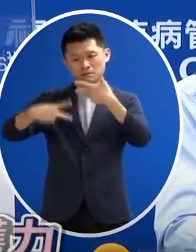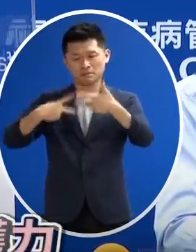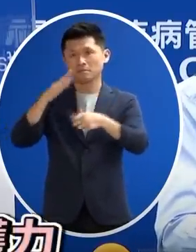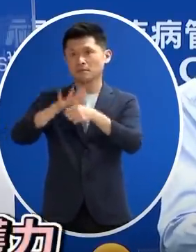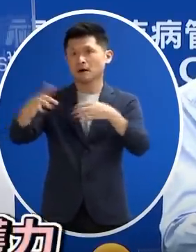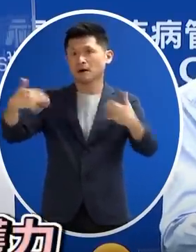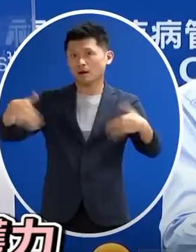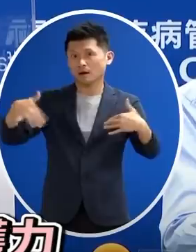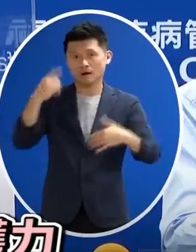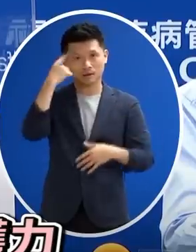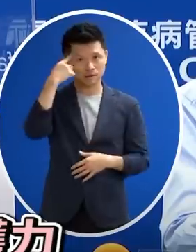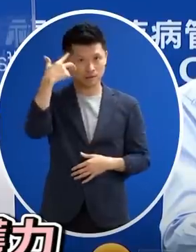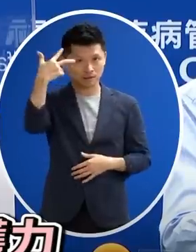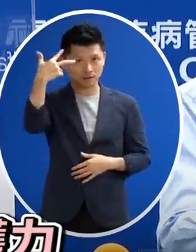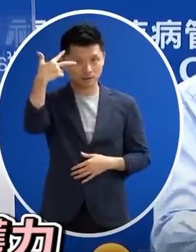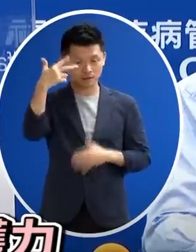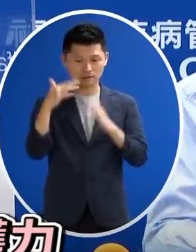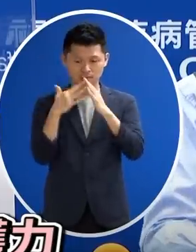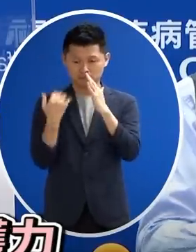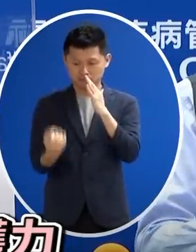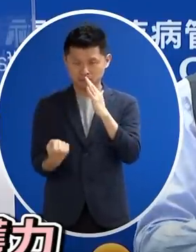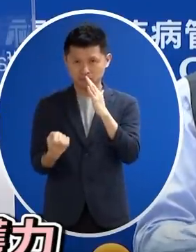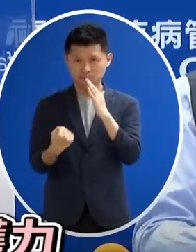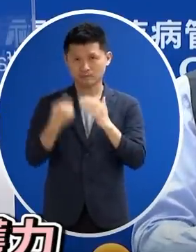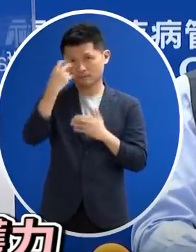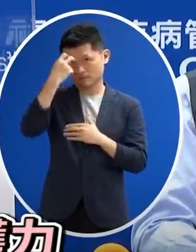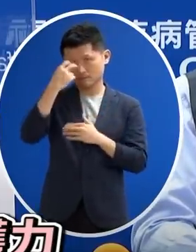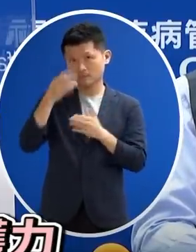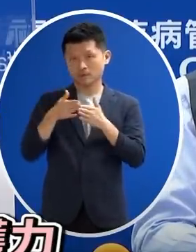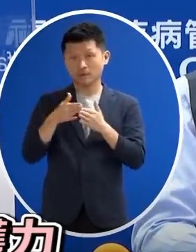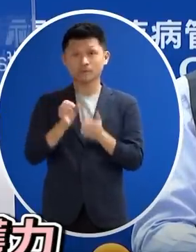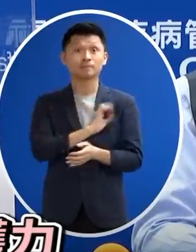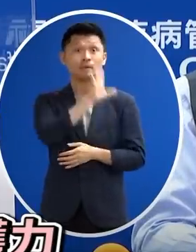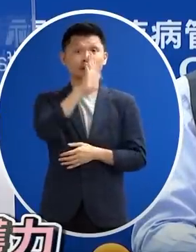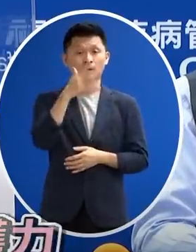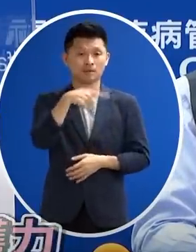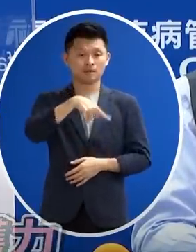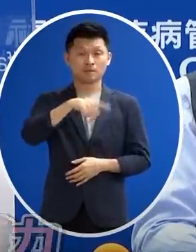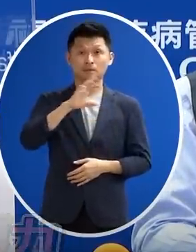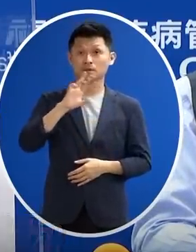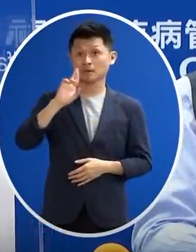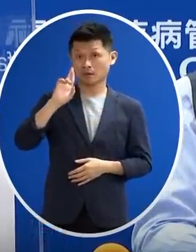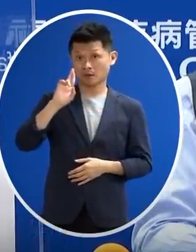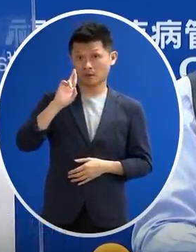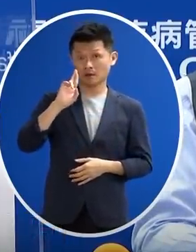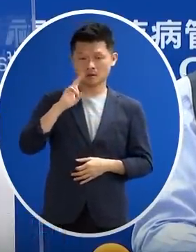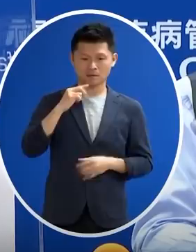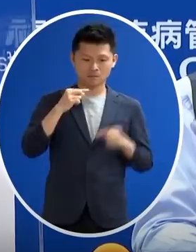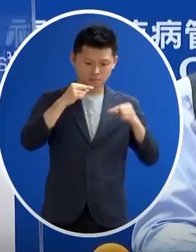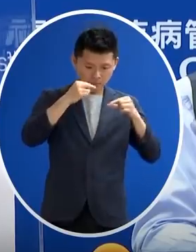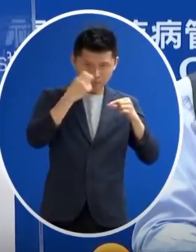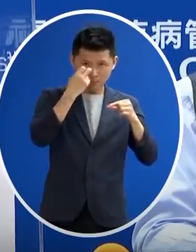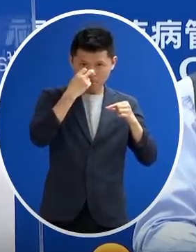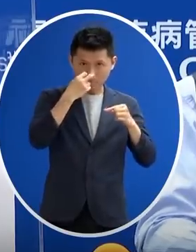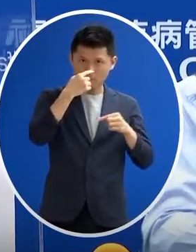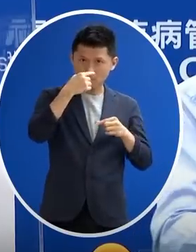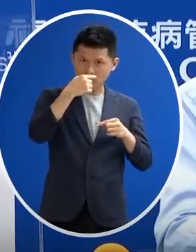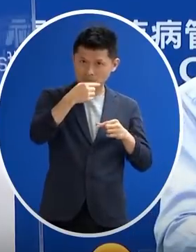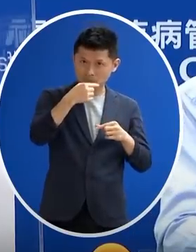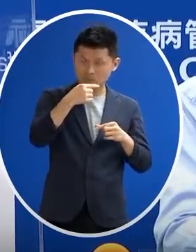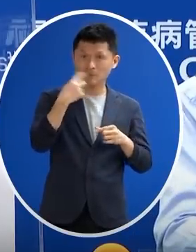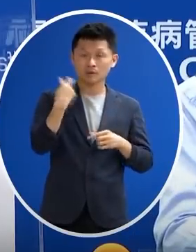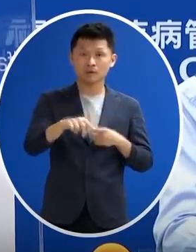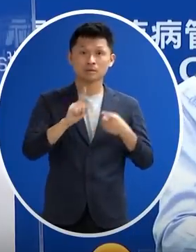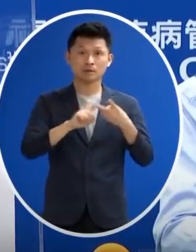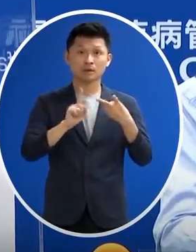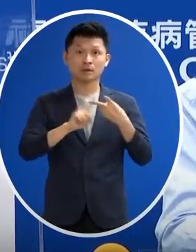那就要采7天的居家检疫，那结束日的时候 PCR 的检验，然后再加7天的加强版